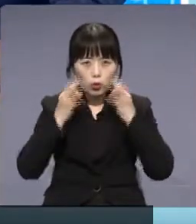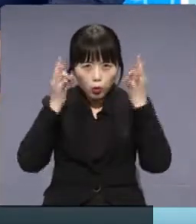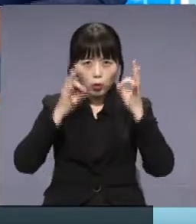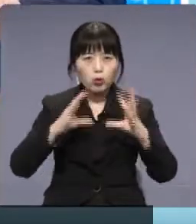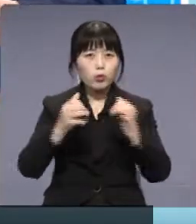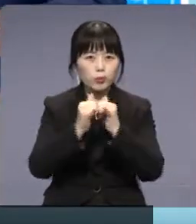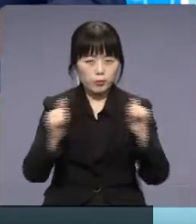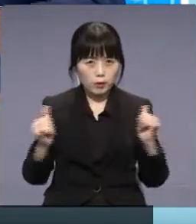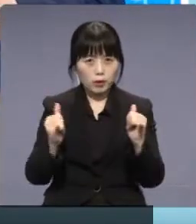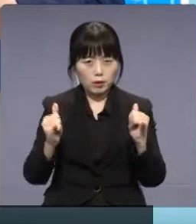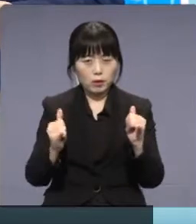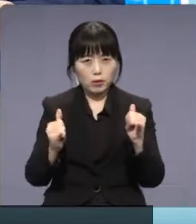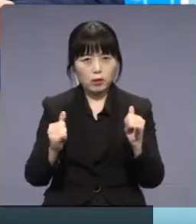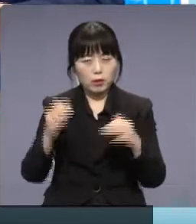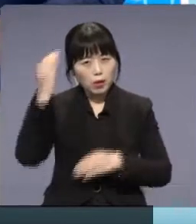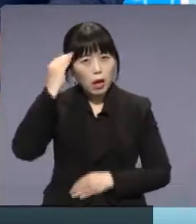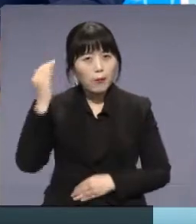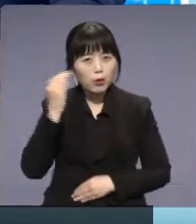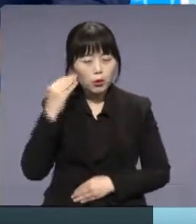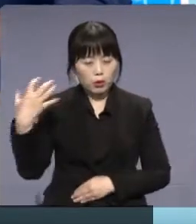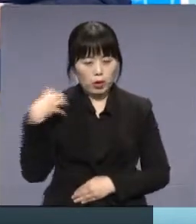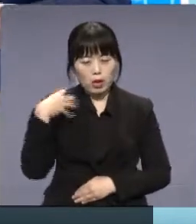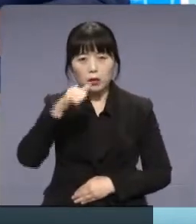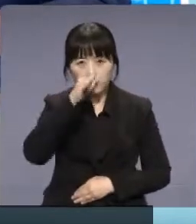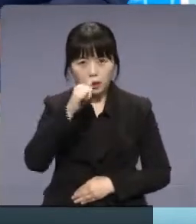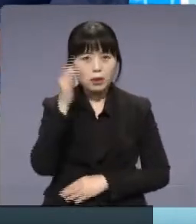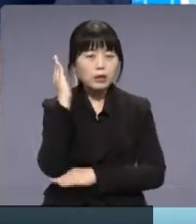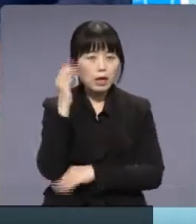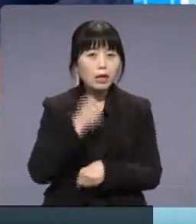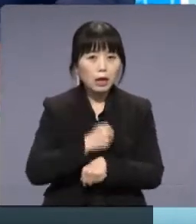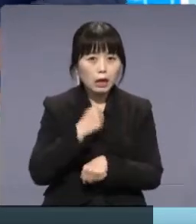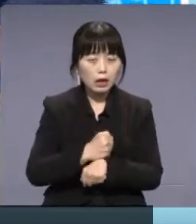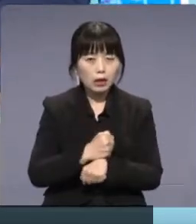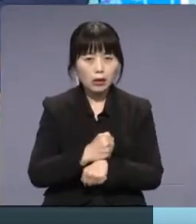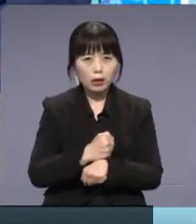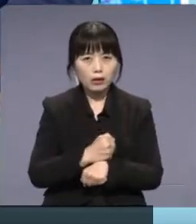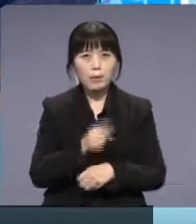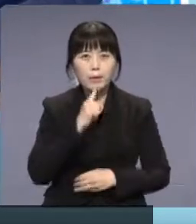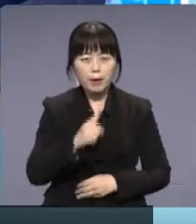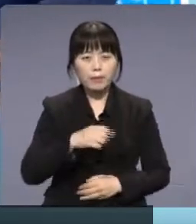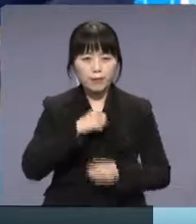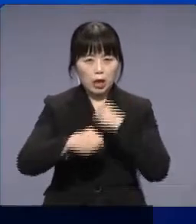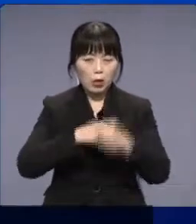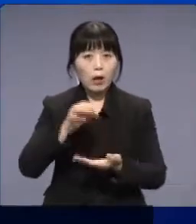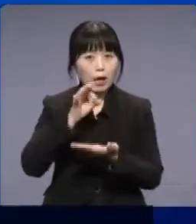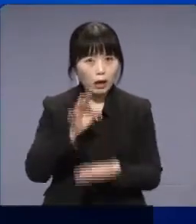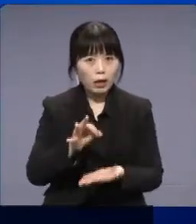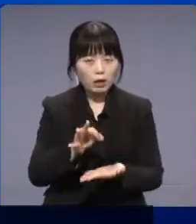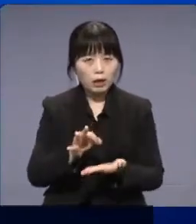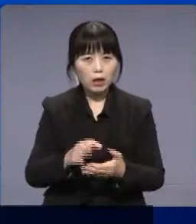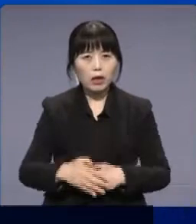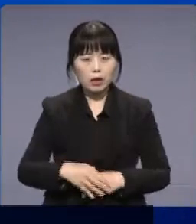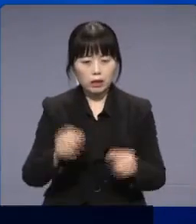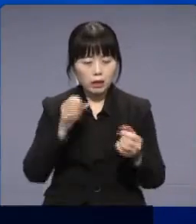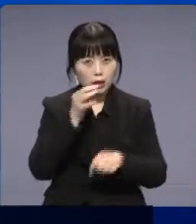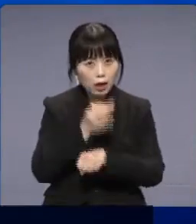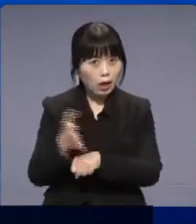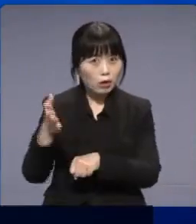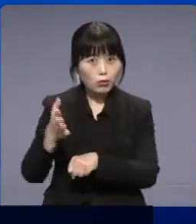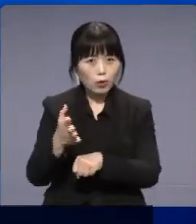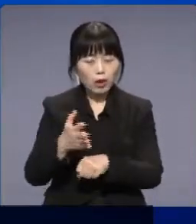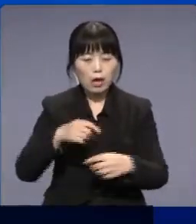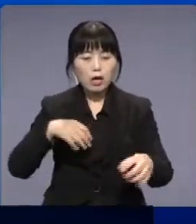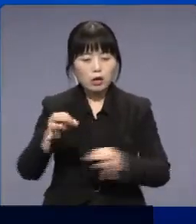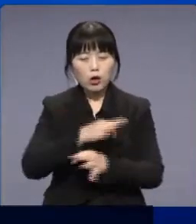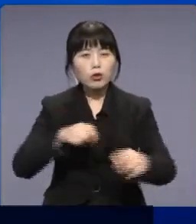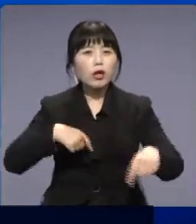대한민국도 책임 있는 역할을 하겠다. 이런 게 메시지가 아닌가 이래 보입니다. 네, 자유라는 가치가 이제 단순한 자유,